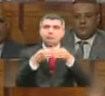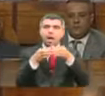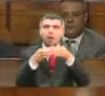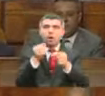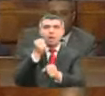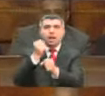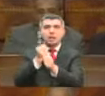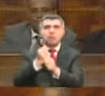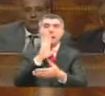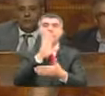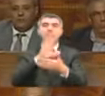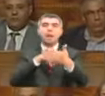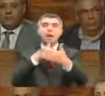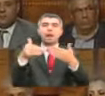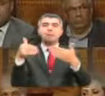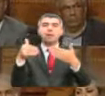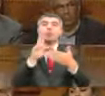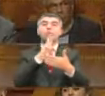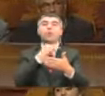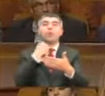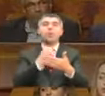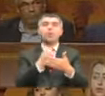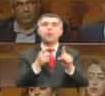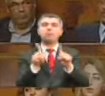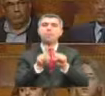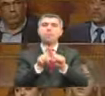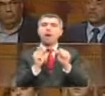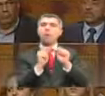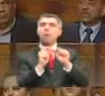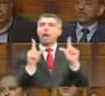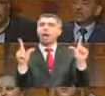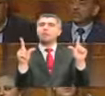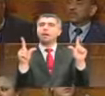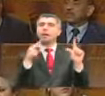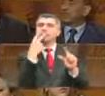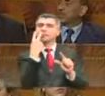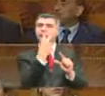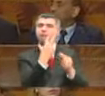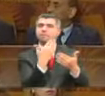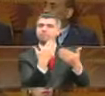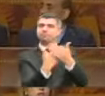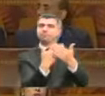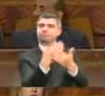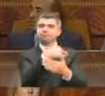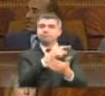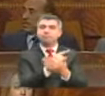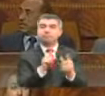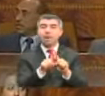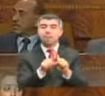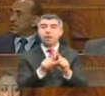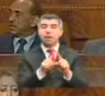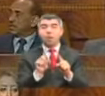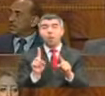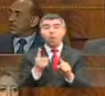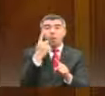هذا البرنامج الحكومي الذي هو برنامج واضح وتعاقدي مبني على أولويات محددة